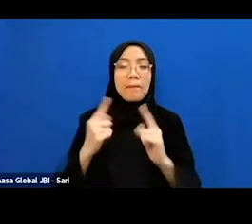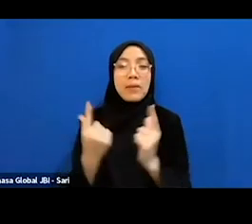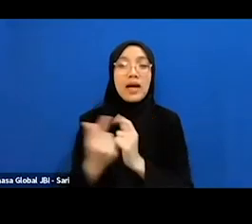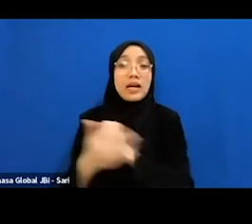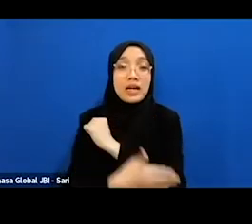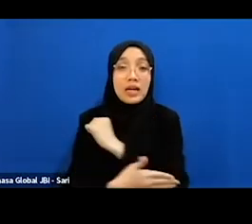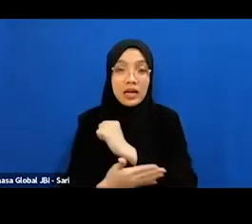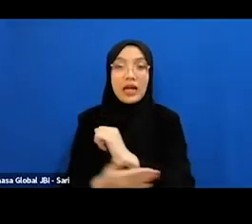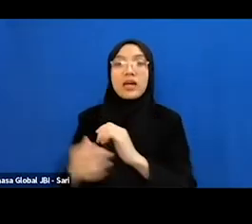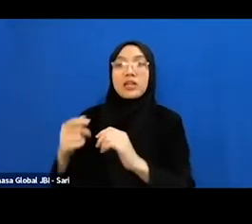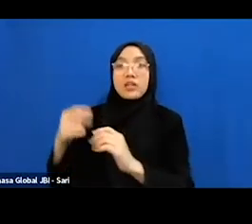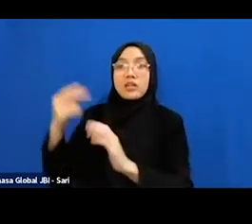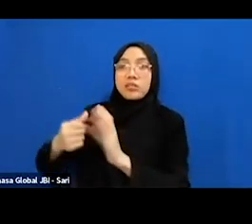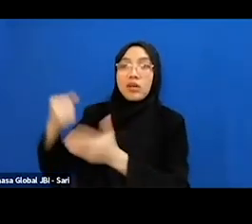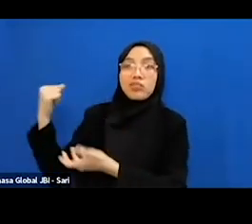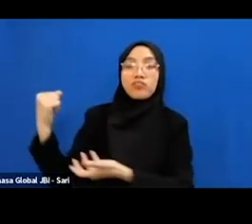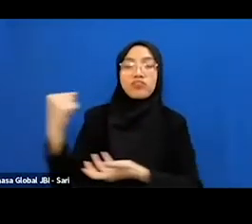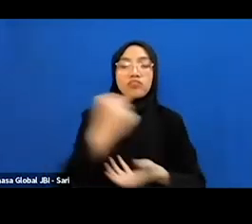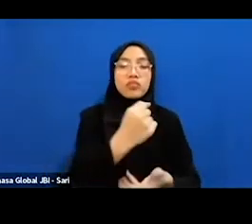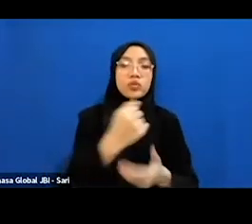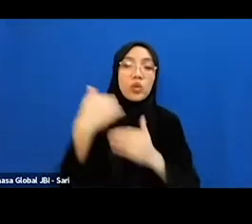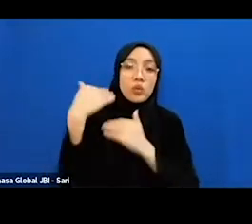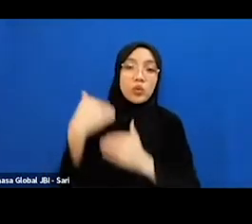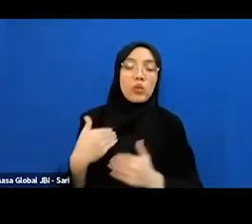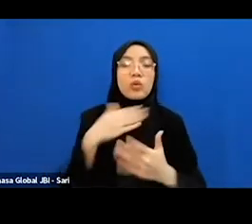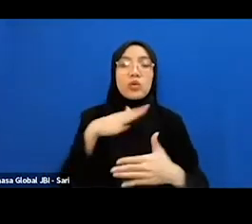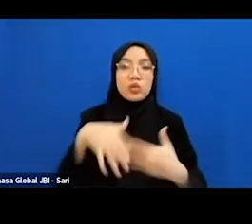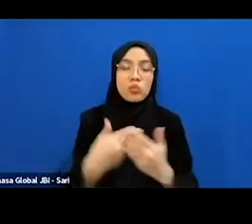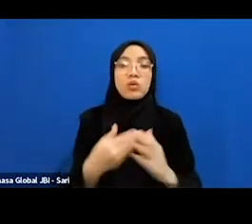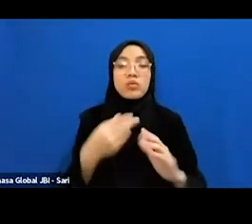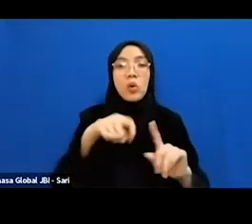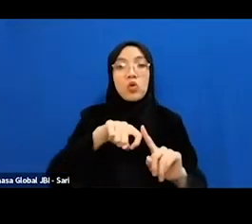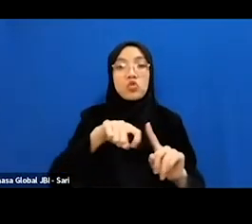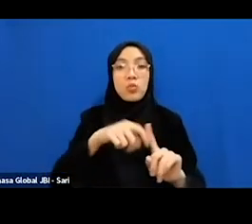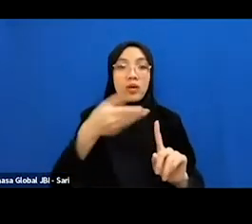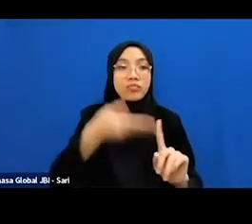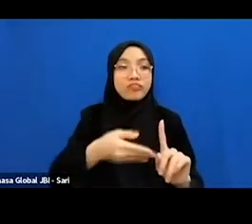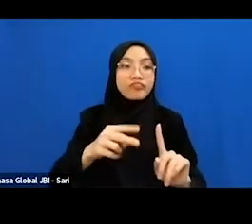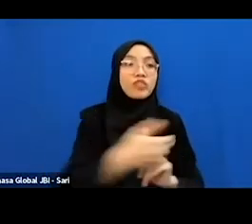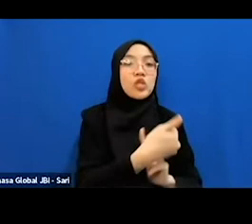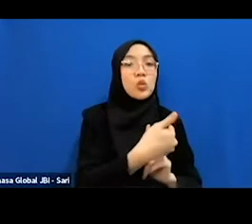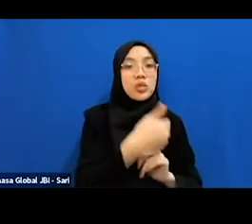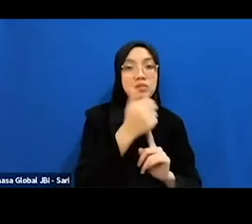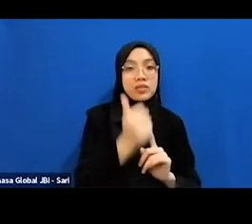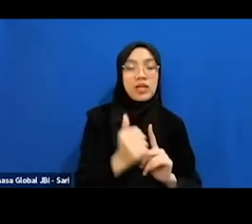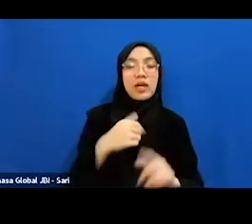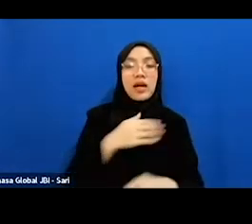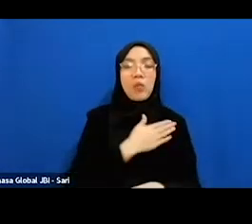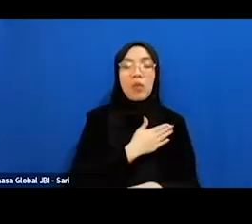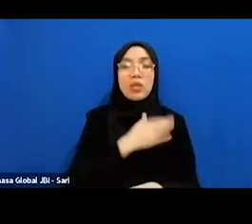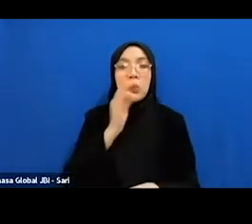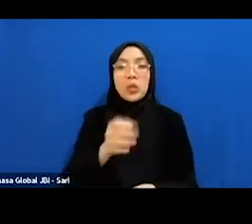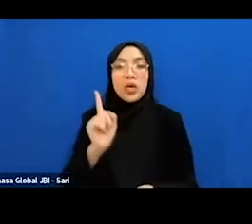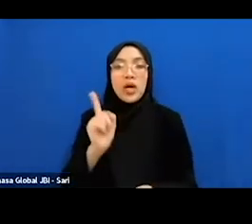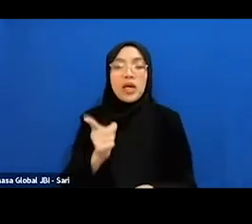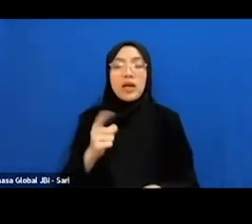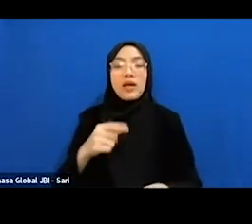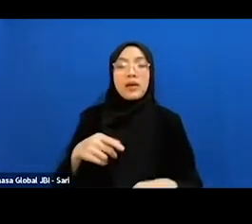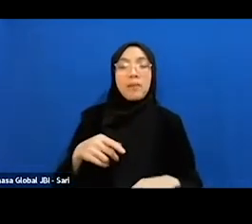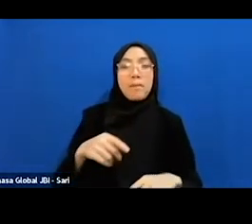negara yang dimandatkan untuk aku kan itu di setiap kabupaten kota kita punya namanya badan persegres